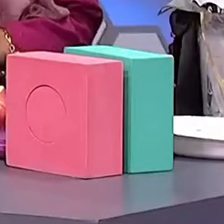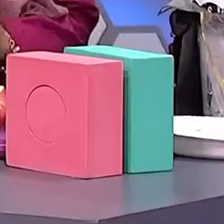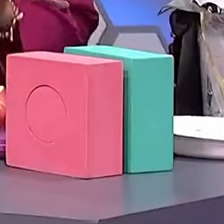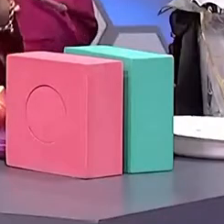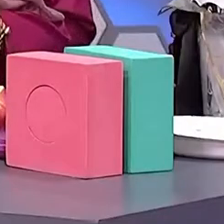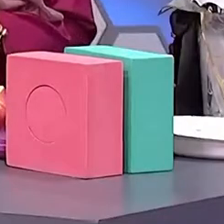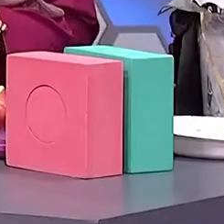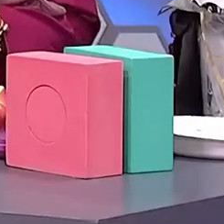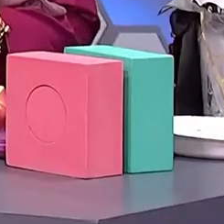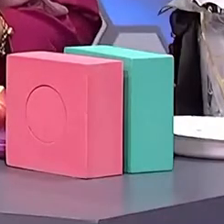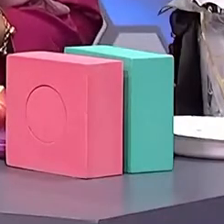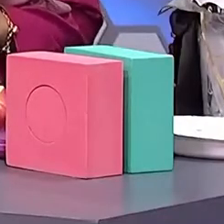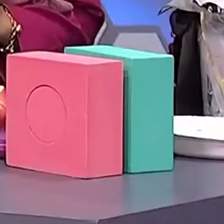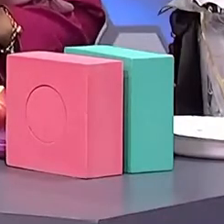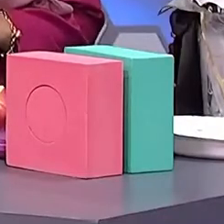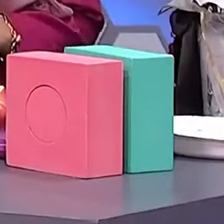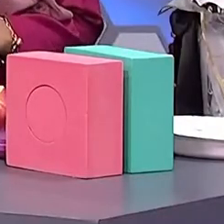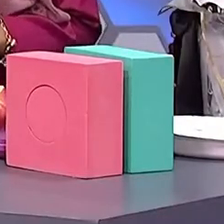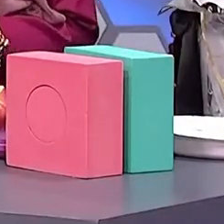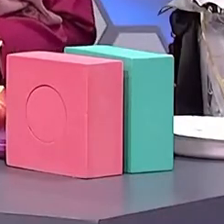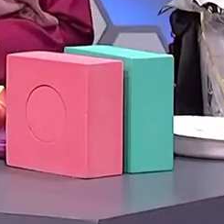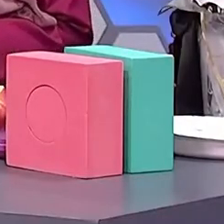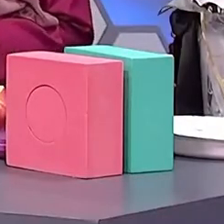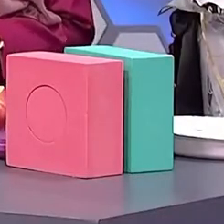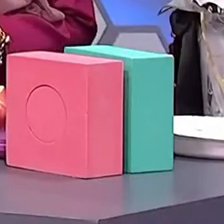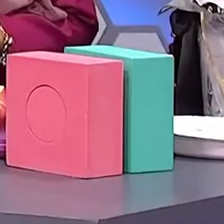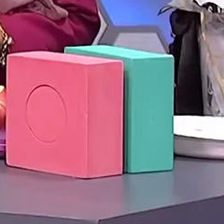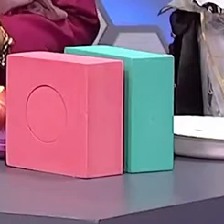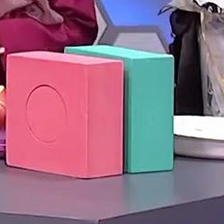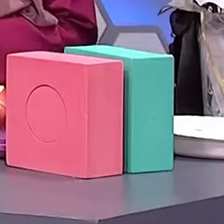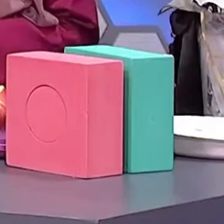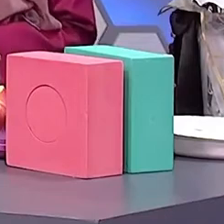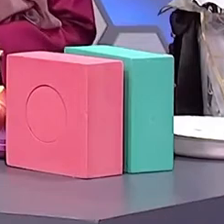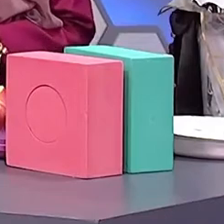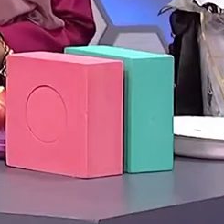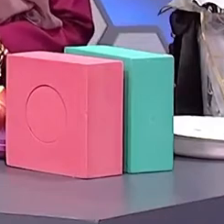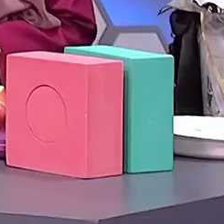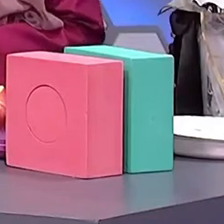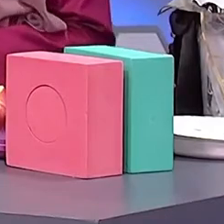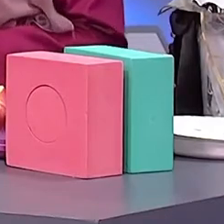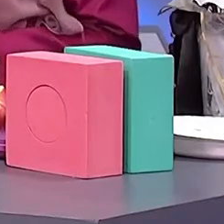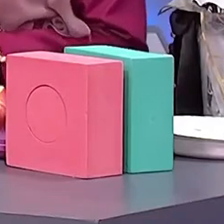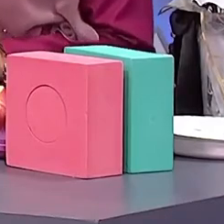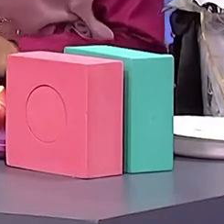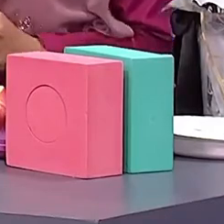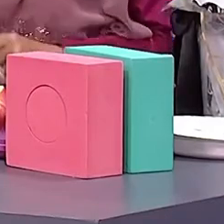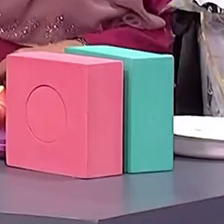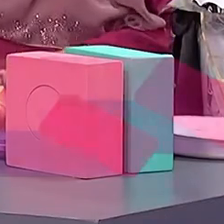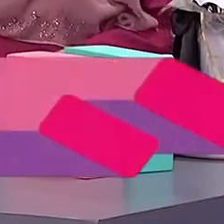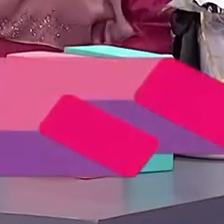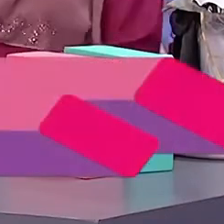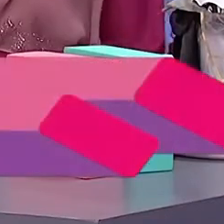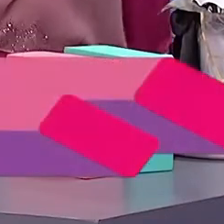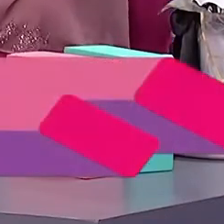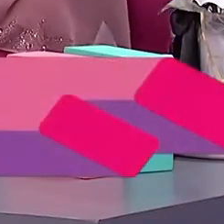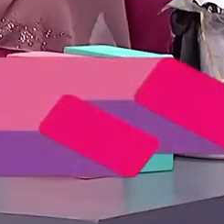Fazira. Saya sekarang bertugas di SMK Seri Muara Bagan Datuk Perak. Baik, terima kasih cikgu. Dan bersama-sama